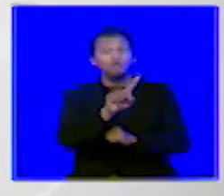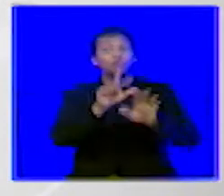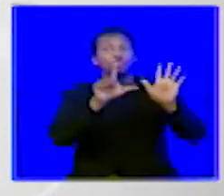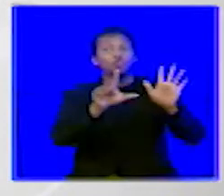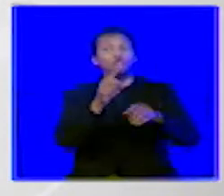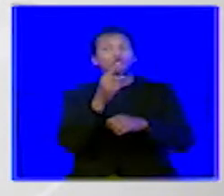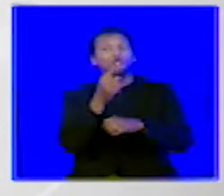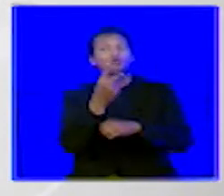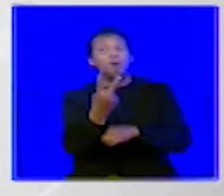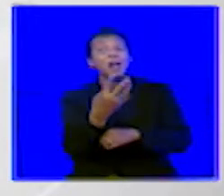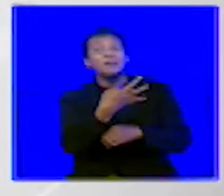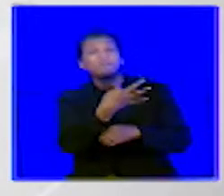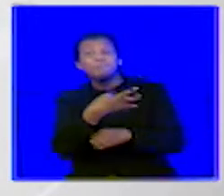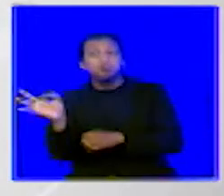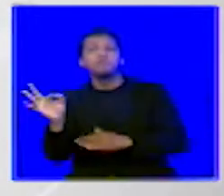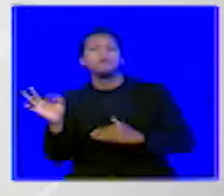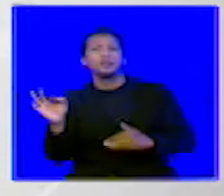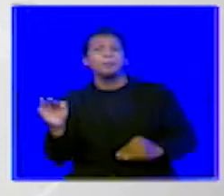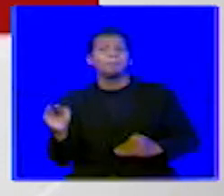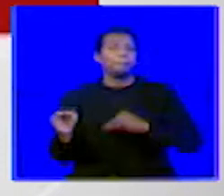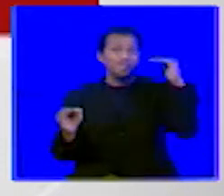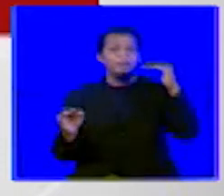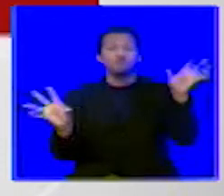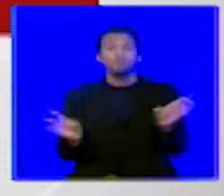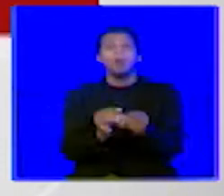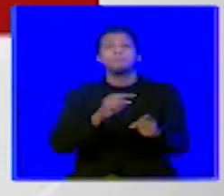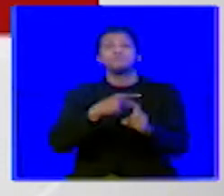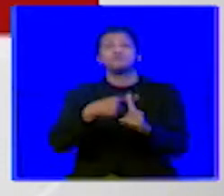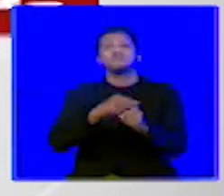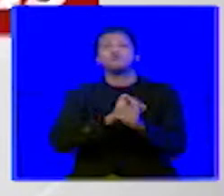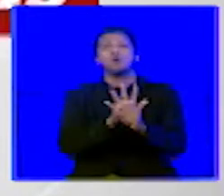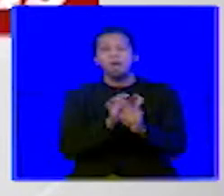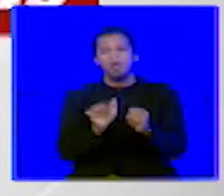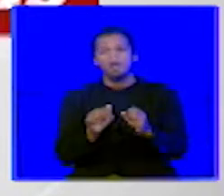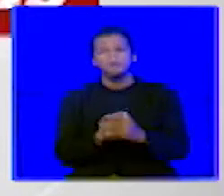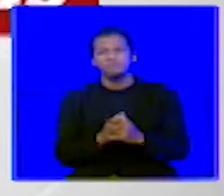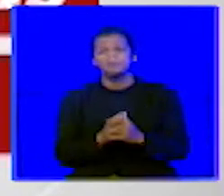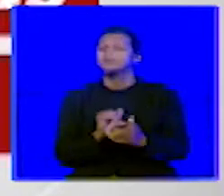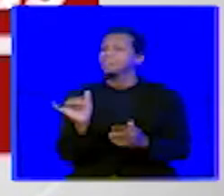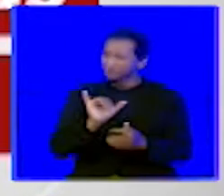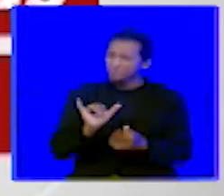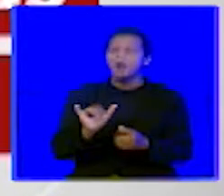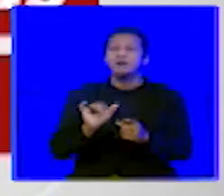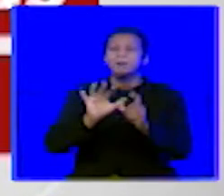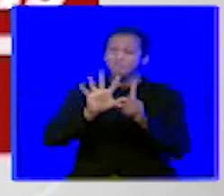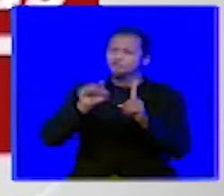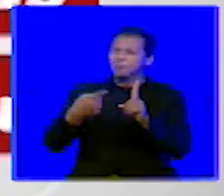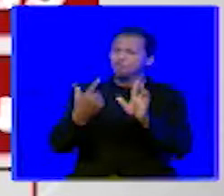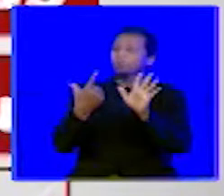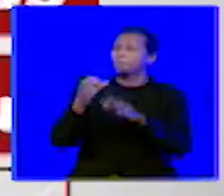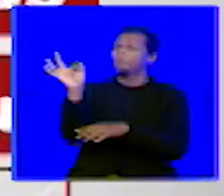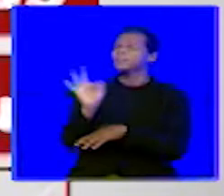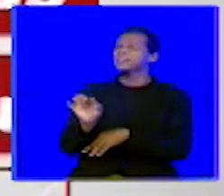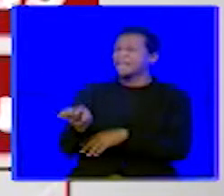172.576 kasus aktif COVID-19 di tanah air. Jumlah tersebut setara 15,7% dari total jumlah kasus positif